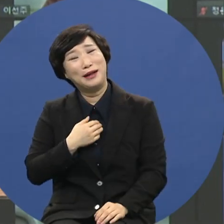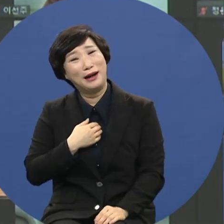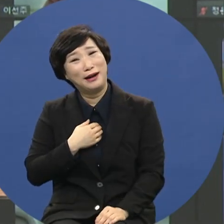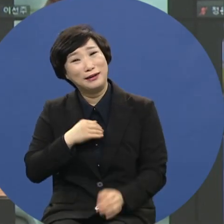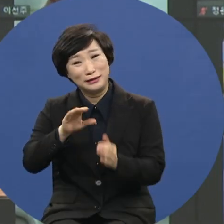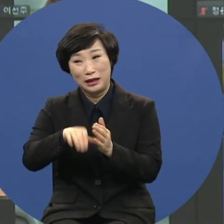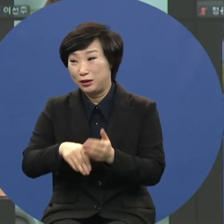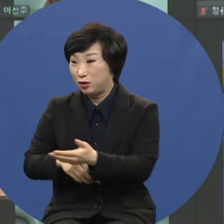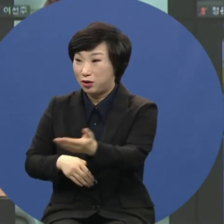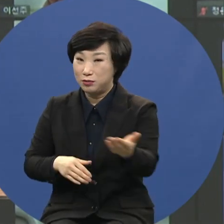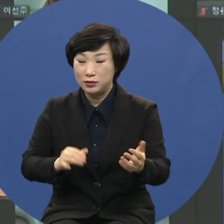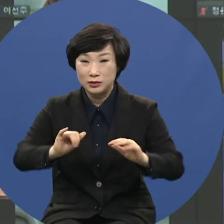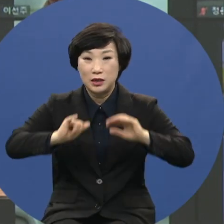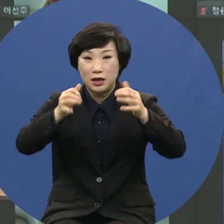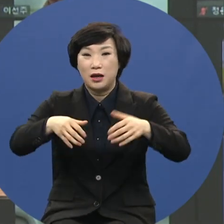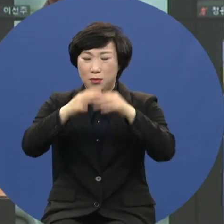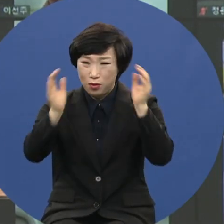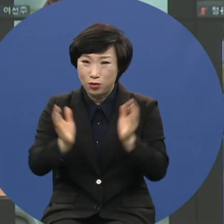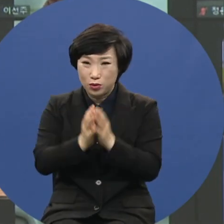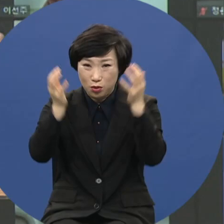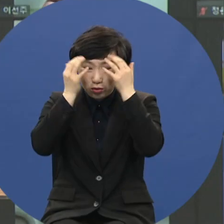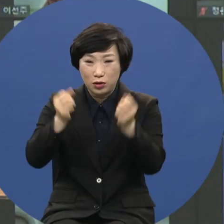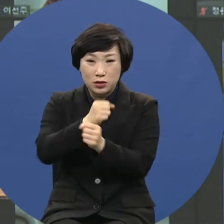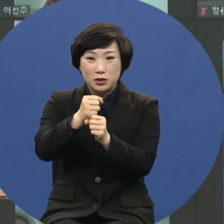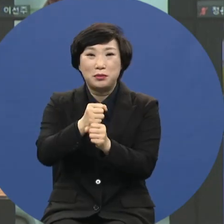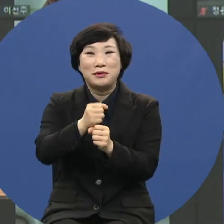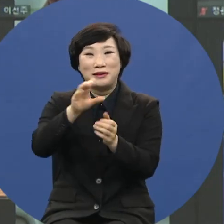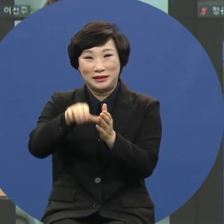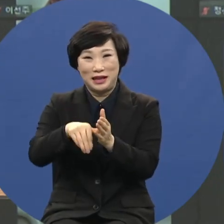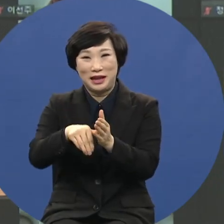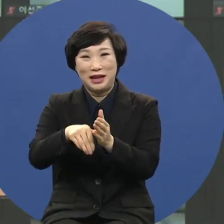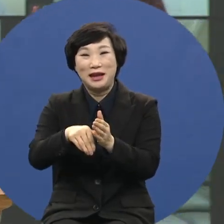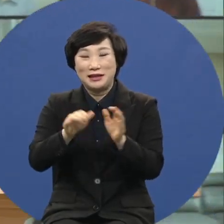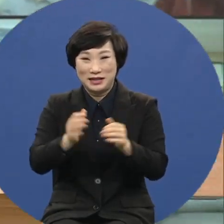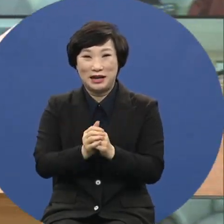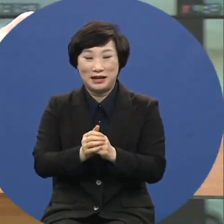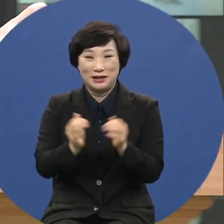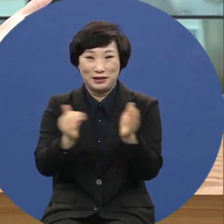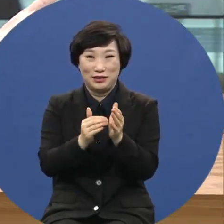그때 세상의 모든 고통의 짐을 그때 벗어버릴 수 있는 거예요.